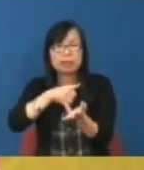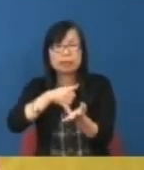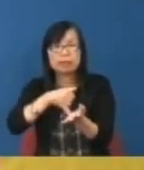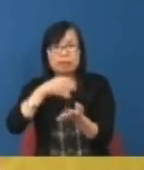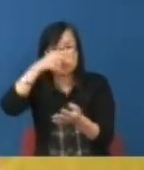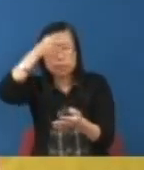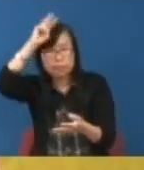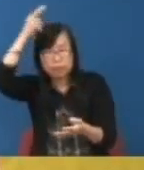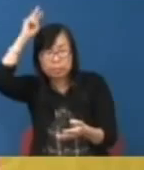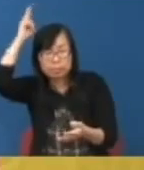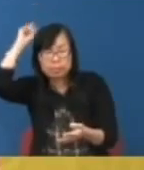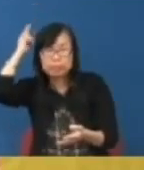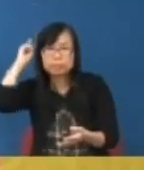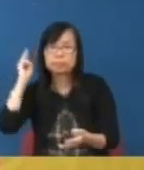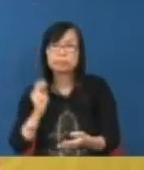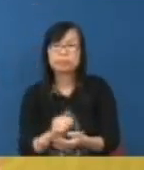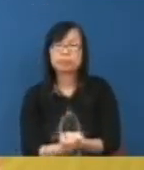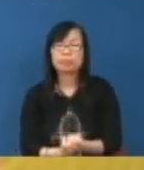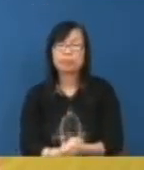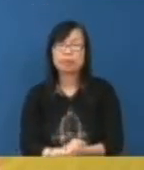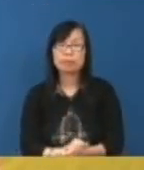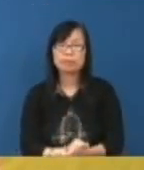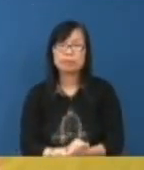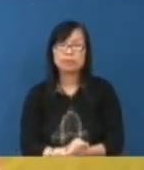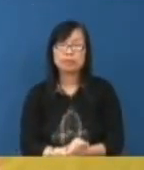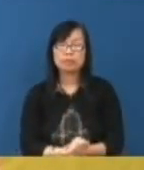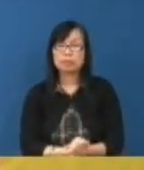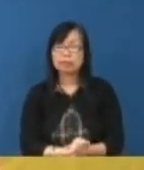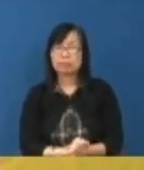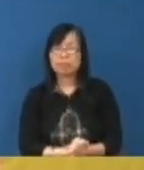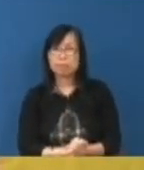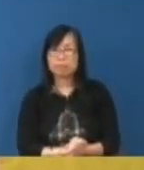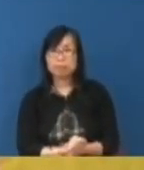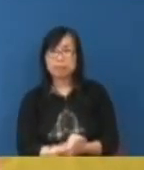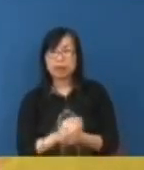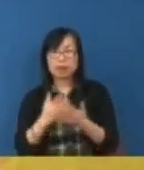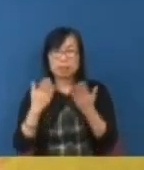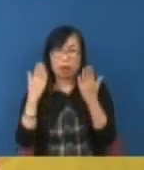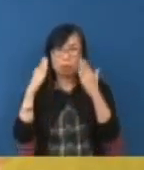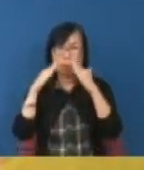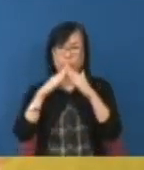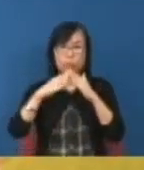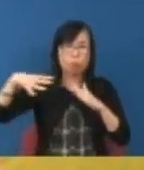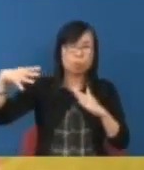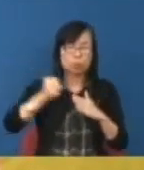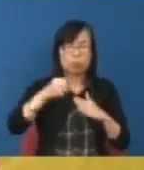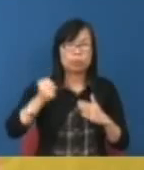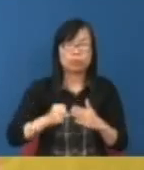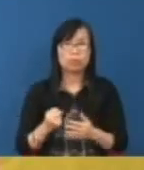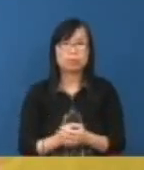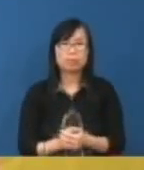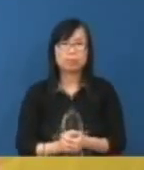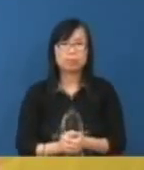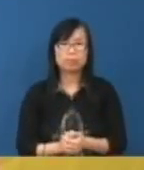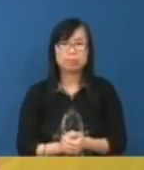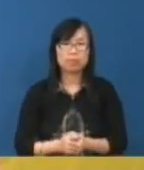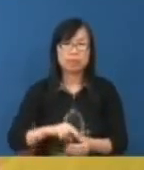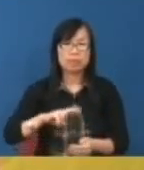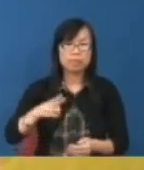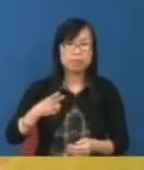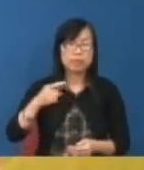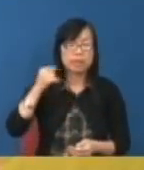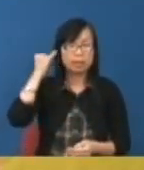菲律賓即係嘅domestic workers 有居港權咧，係產生一個非常之即係非理